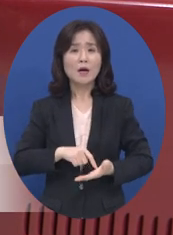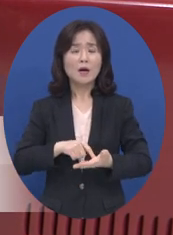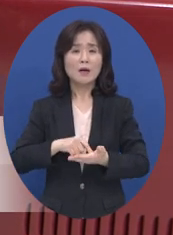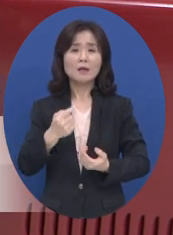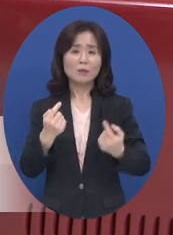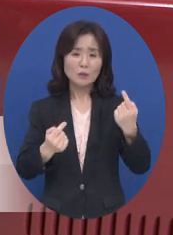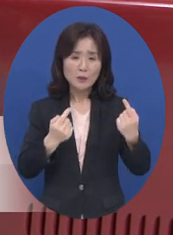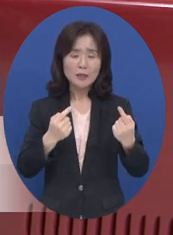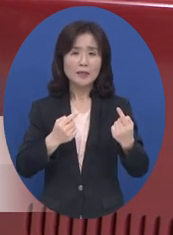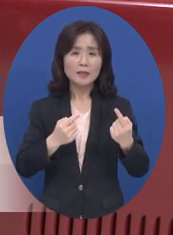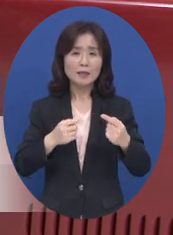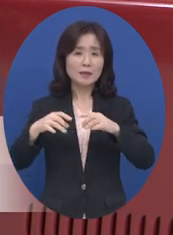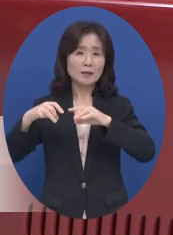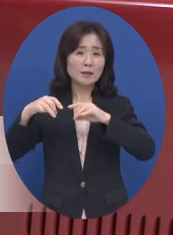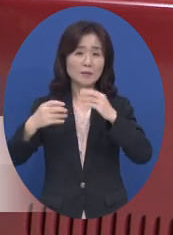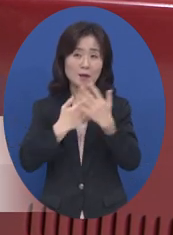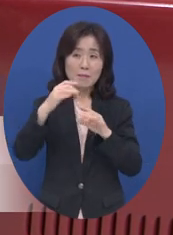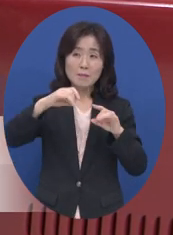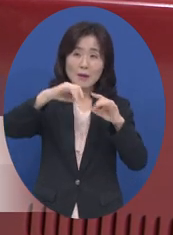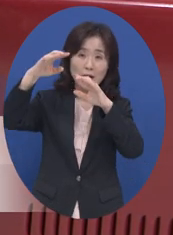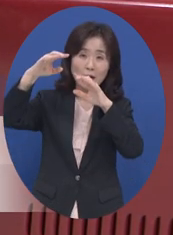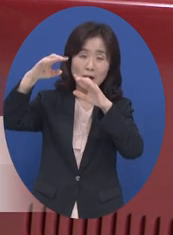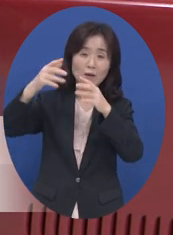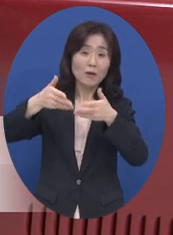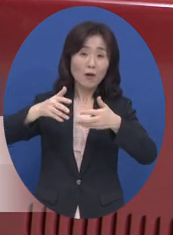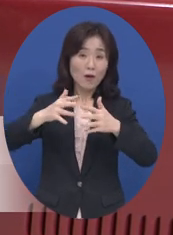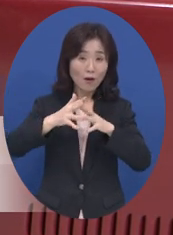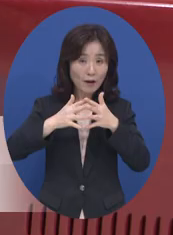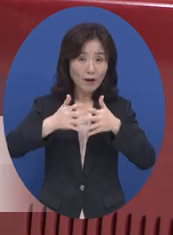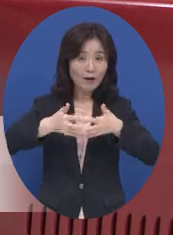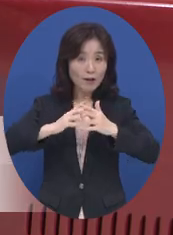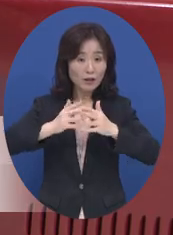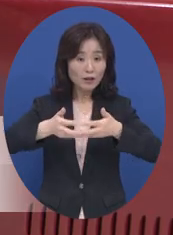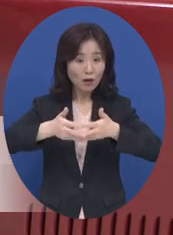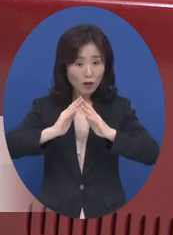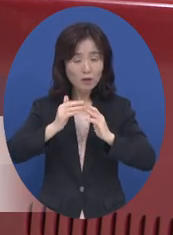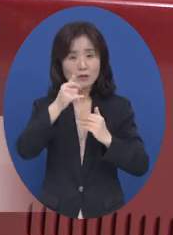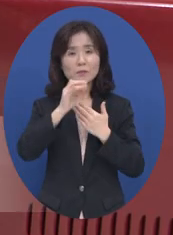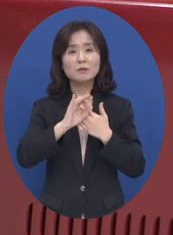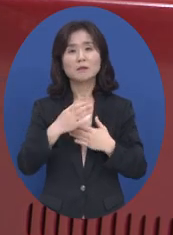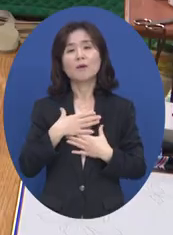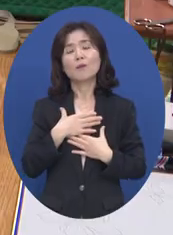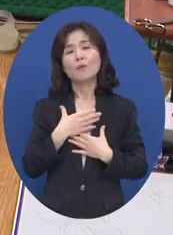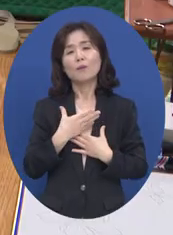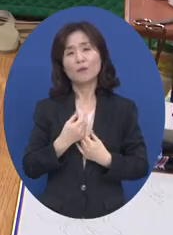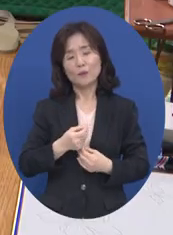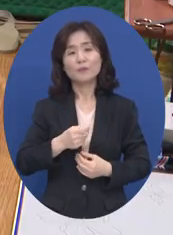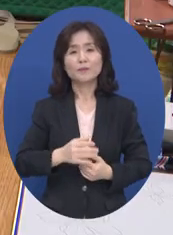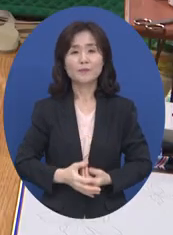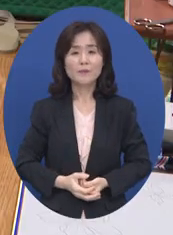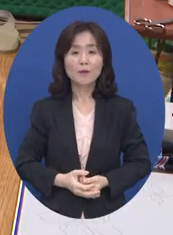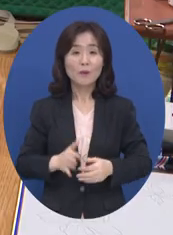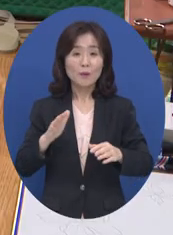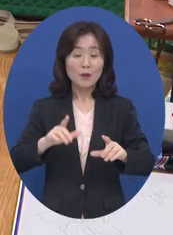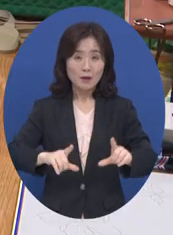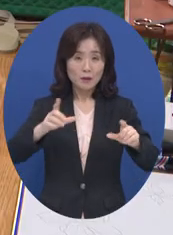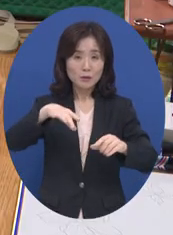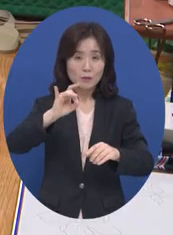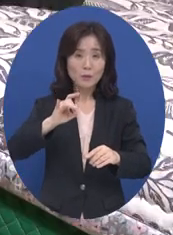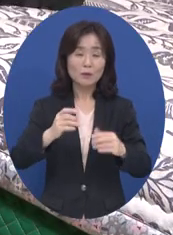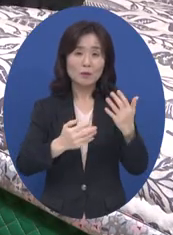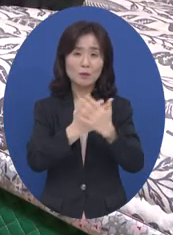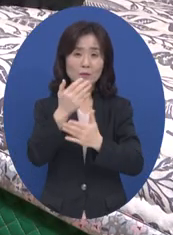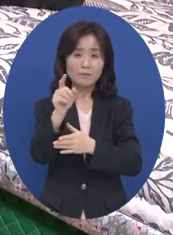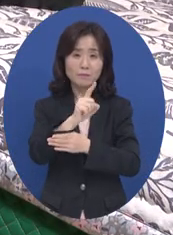최근 걸 아나 따라오며 에는 쪼금 마음에 의 아니됩니다 올해 초 소방 청 의 화재 취약